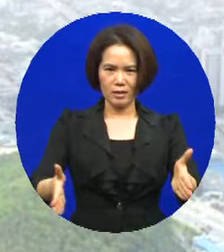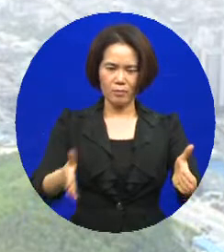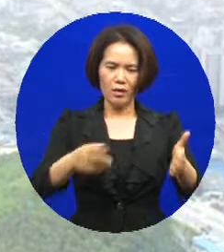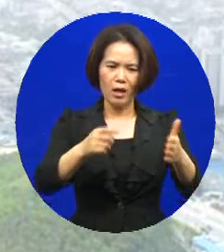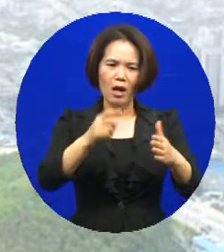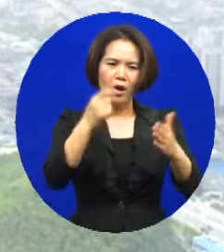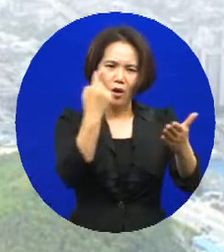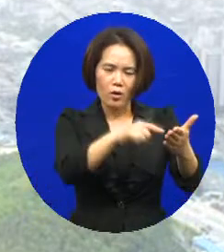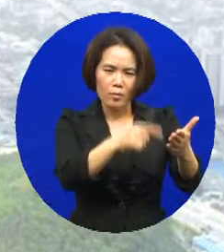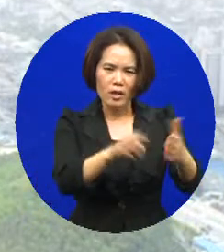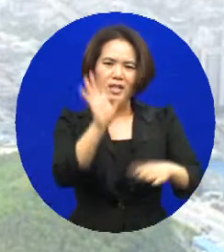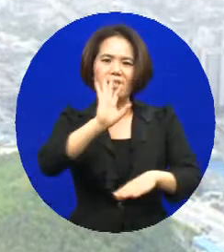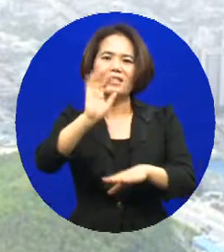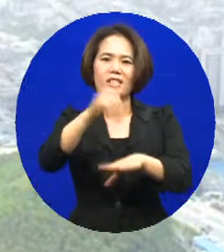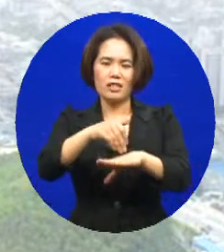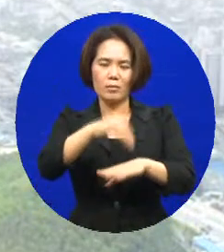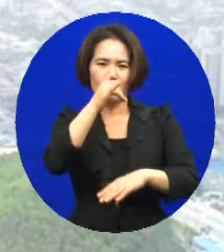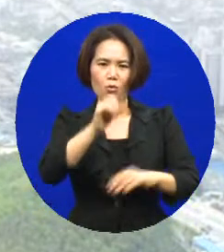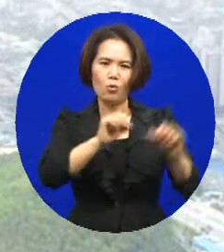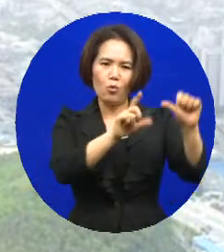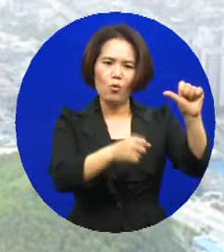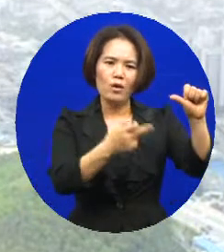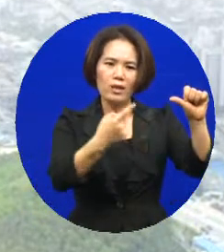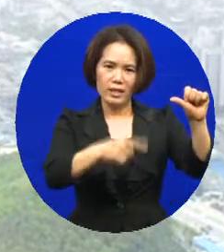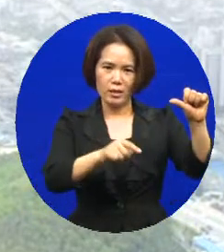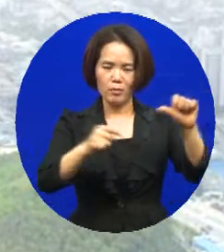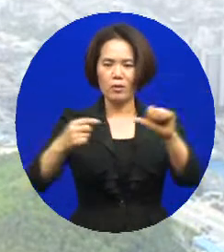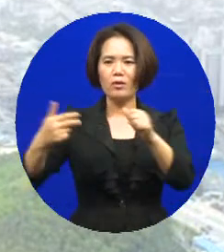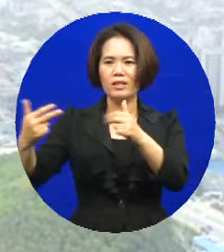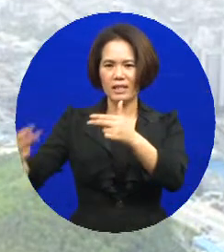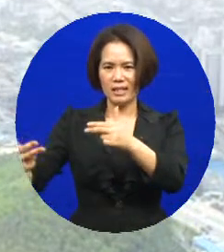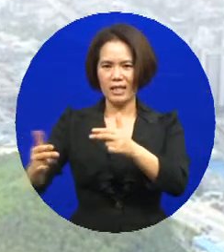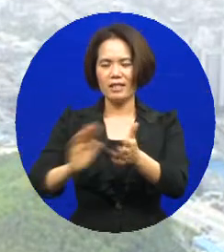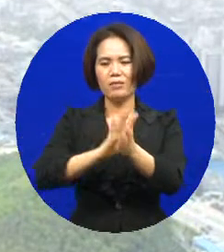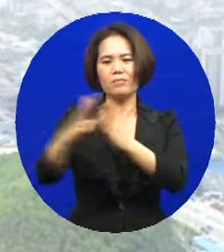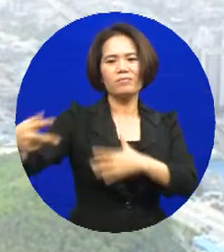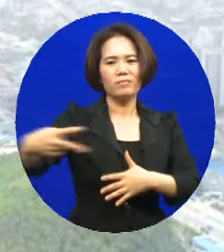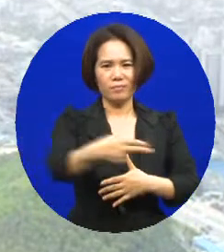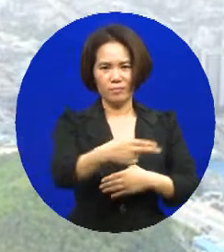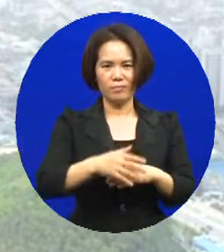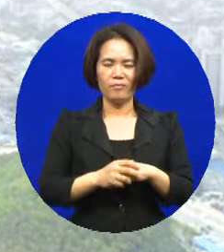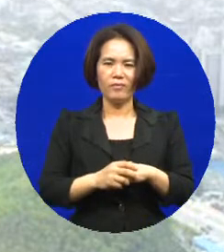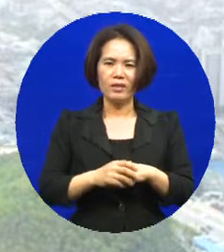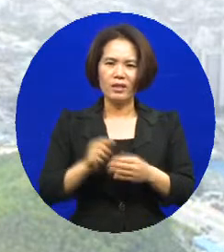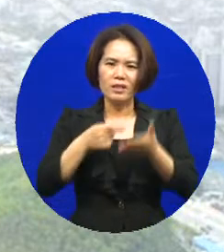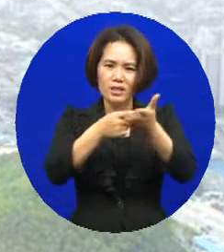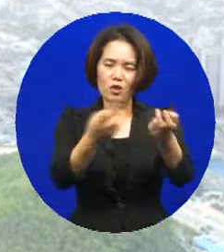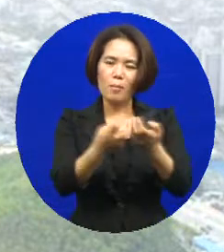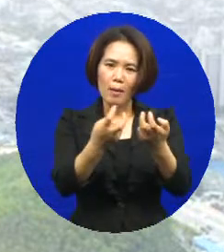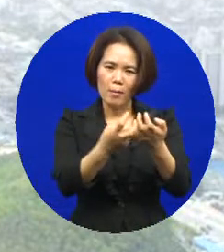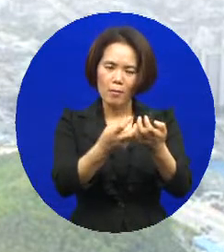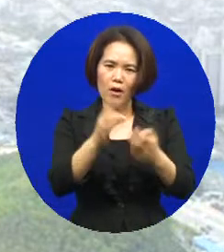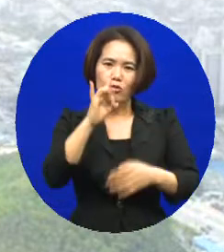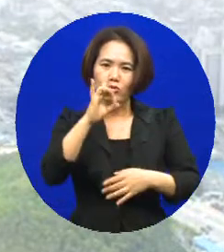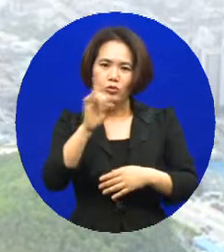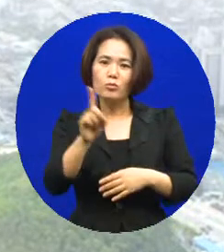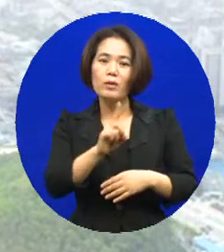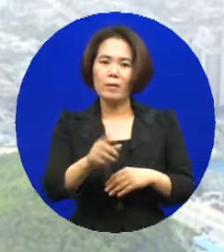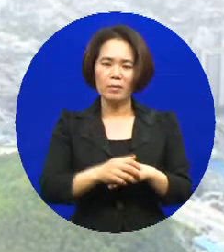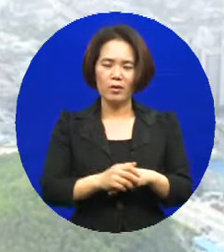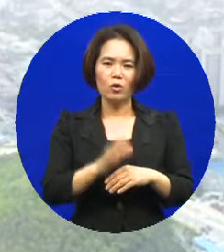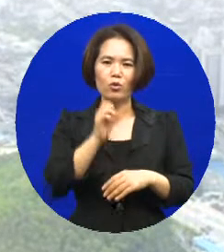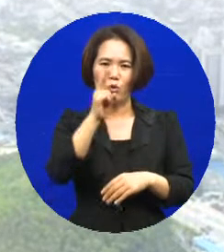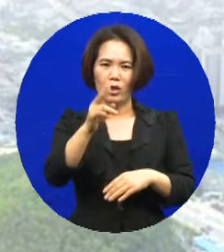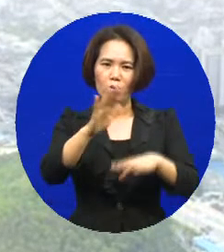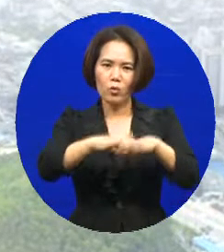떡 만들기 실습으로 진행되며 5월 1일부터 7일까지 선착순으로 신청을 받습니다. 신청 방법과 자세한 내용